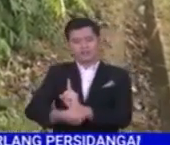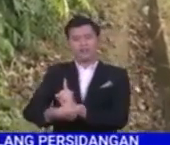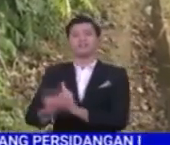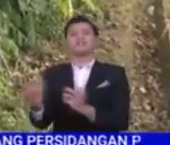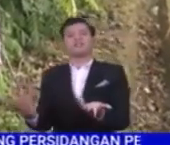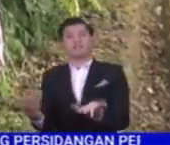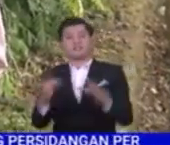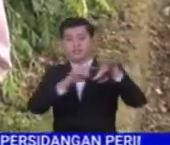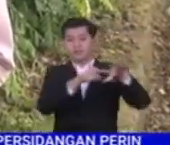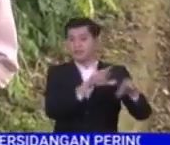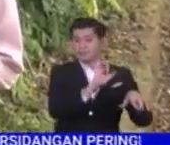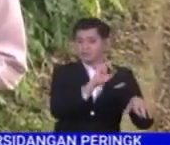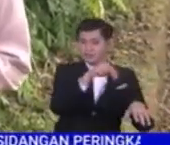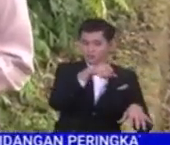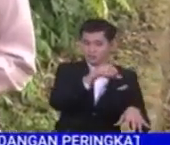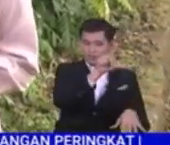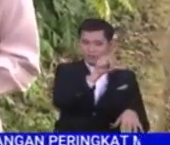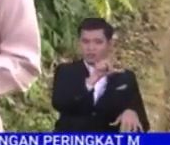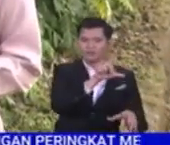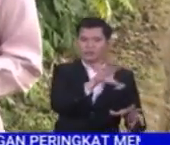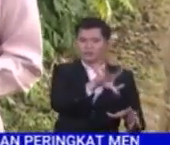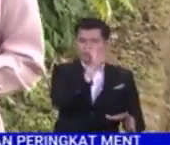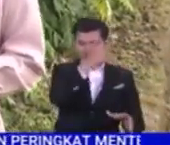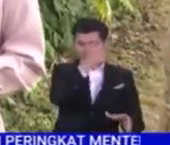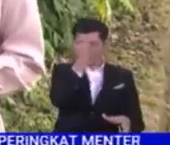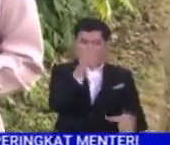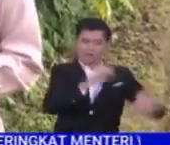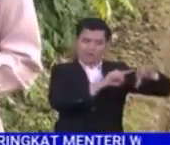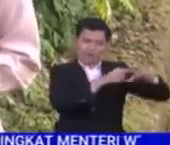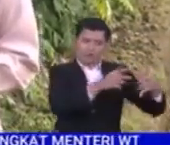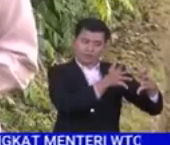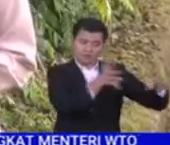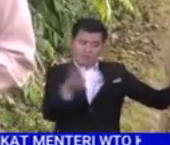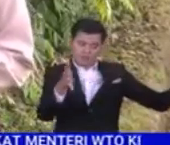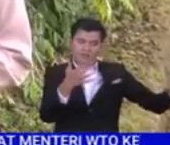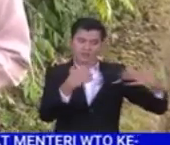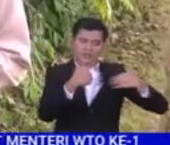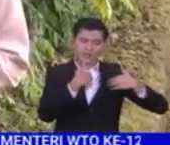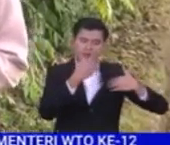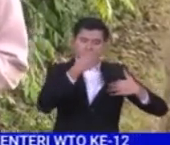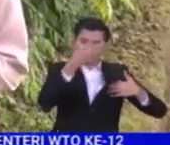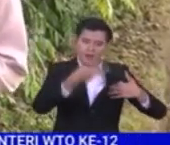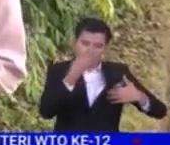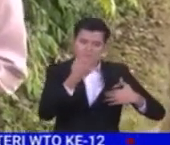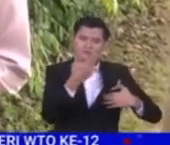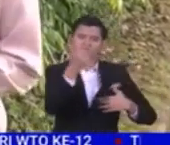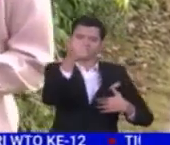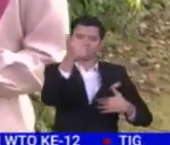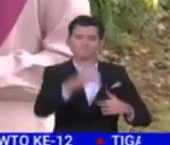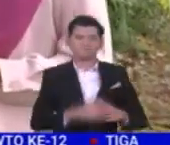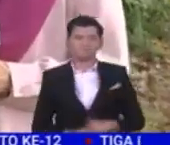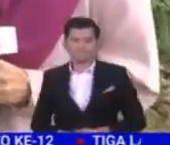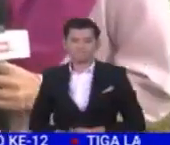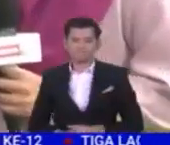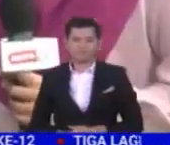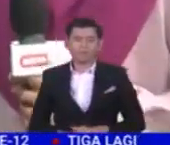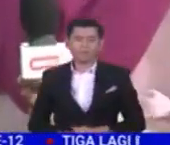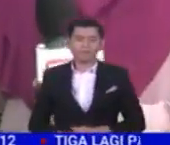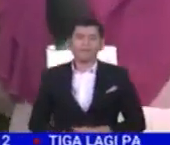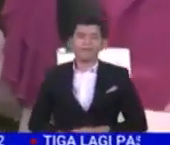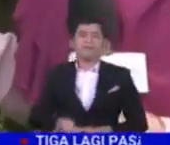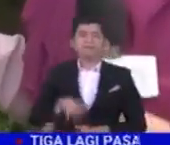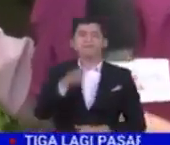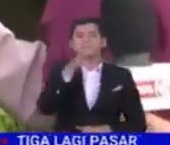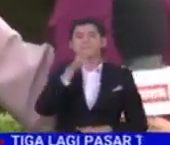menjadi pilihan disebabkan daunnya lebih besar selain mempunyai aromanya yang tersendiri. Menurut Mak